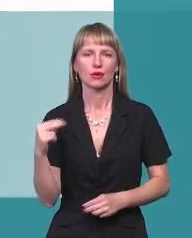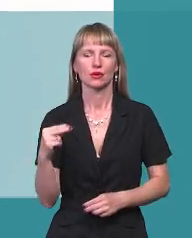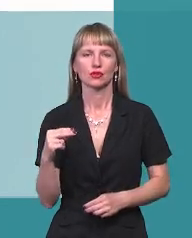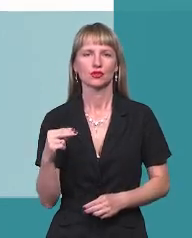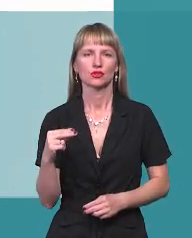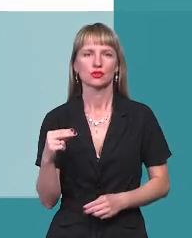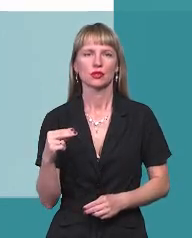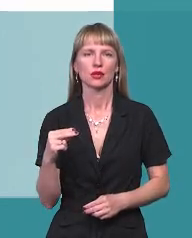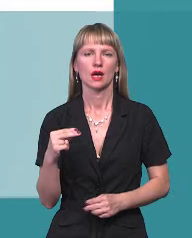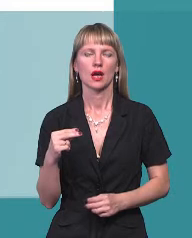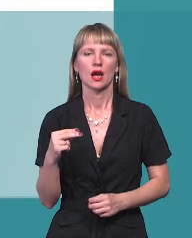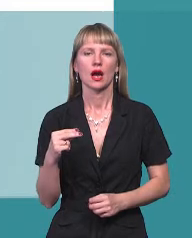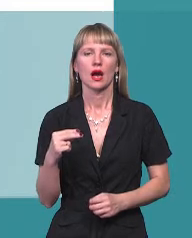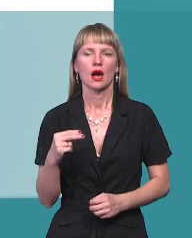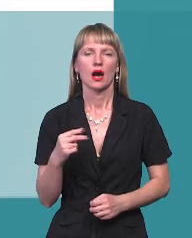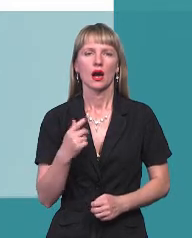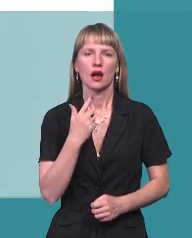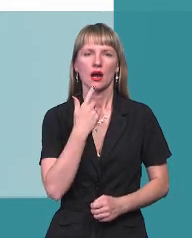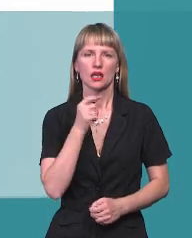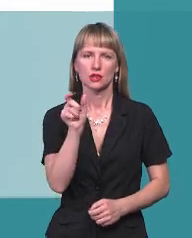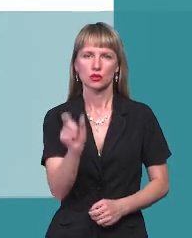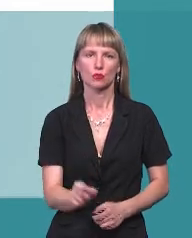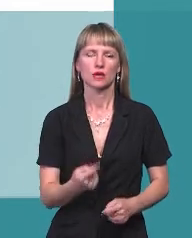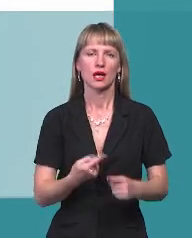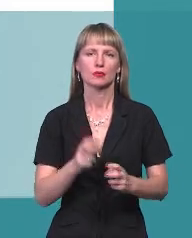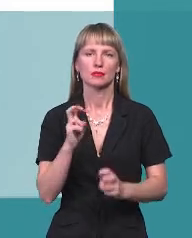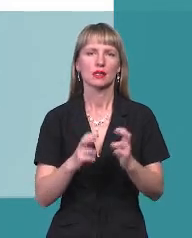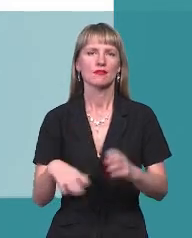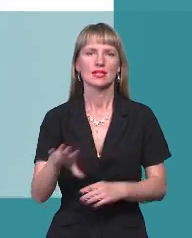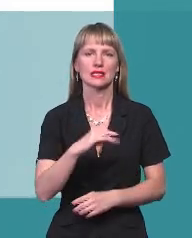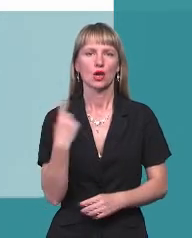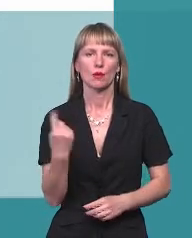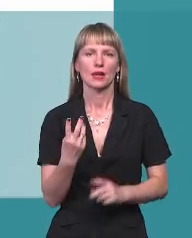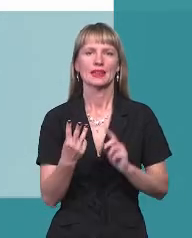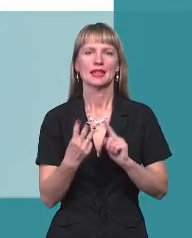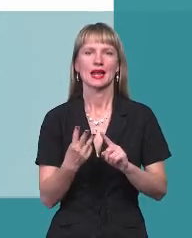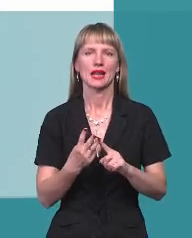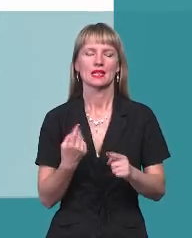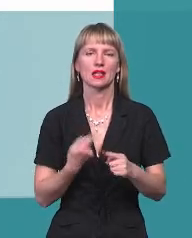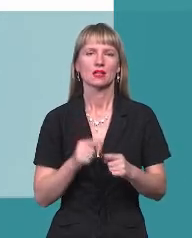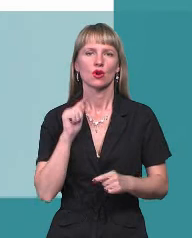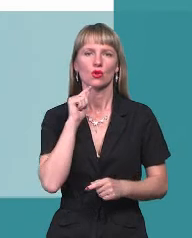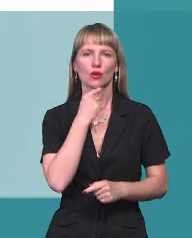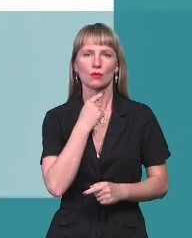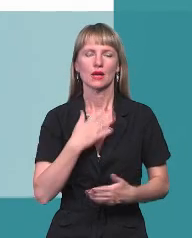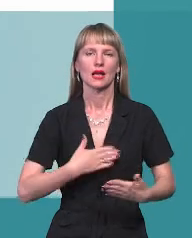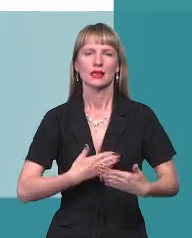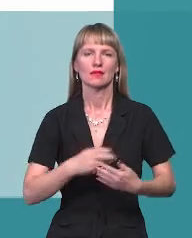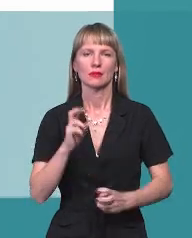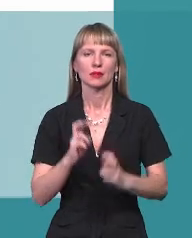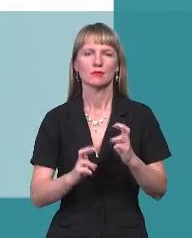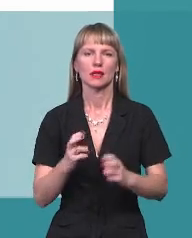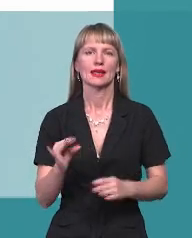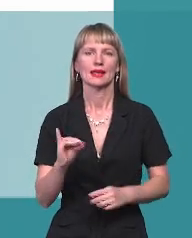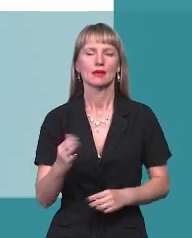а жовто-гарячий стовпчик – це підприємства всієї області. Третій стовпчик – це економічно активні підприємства. І